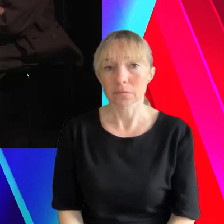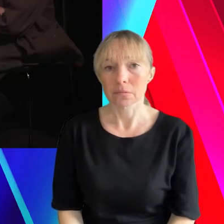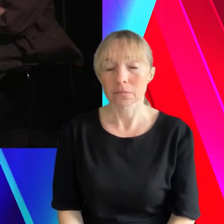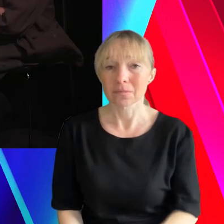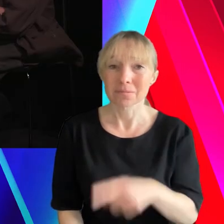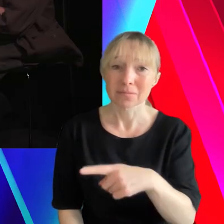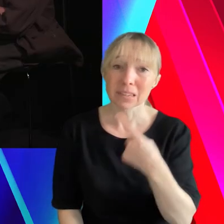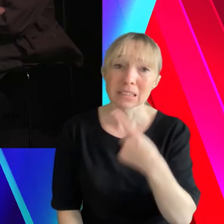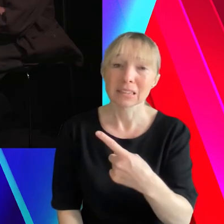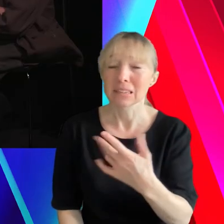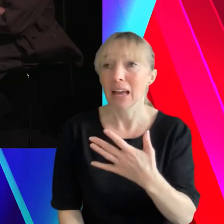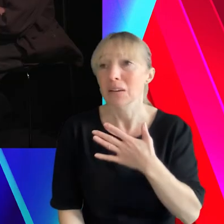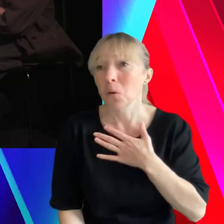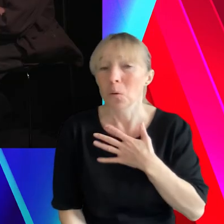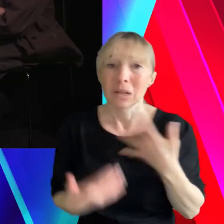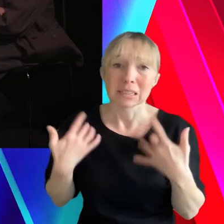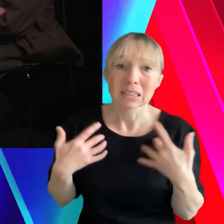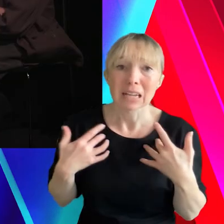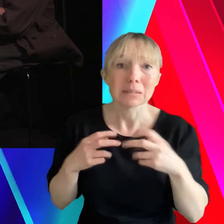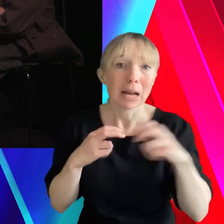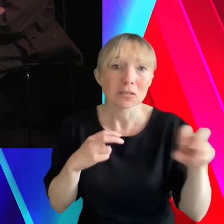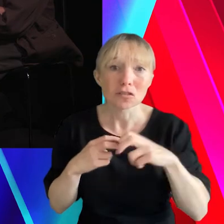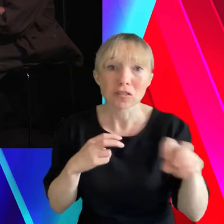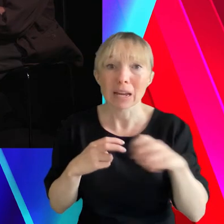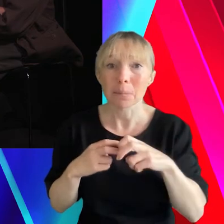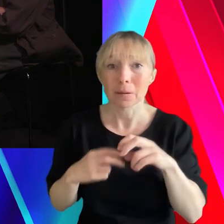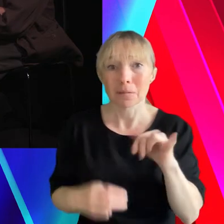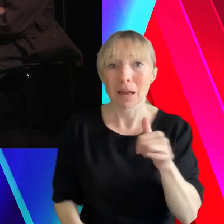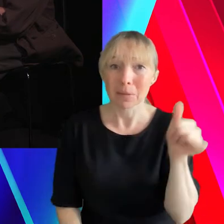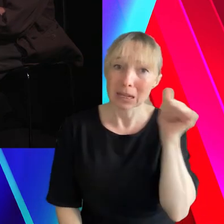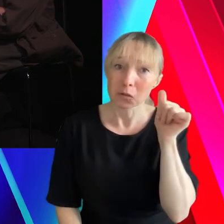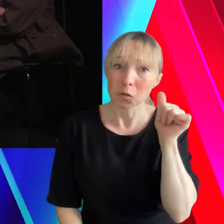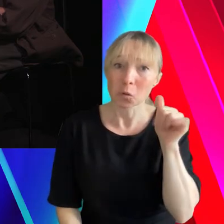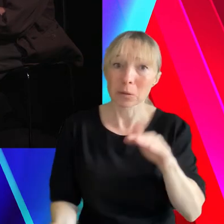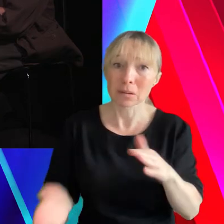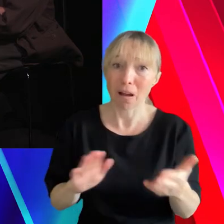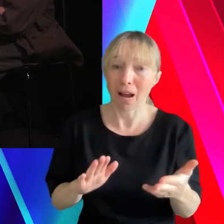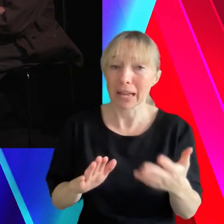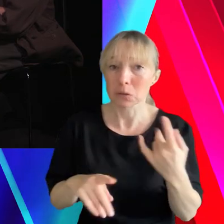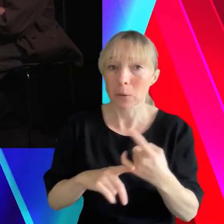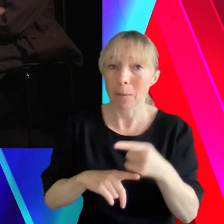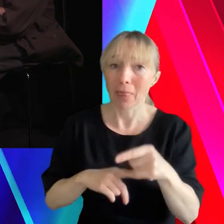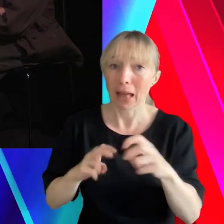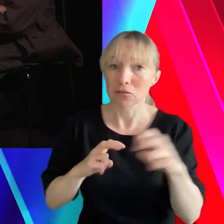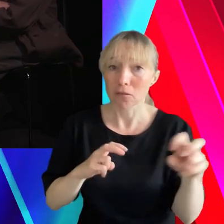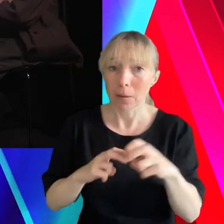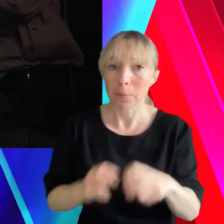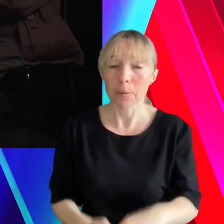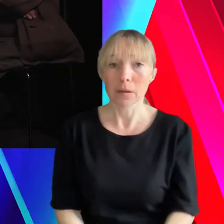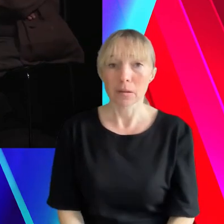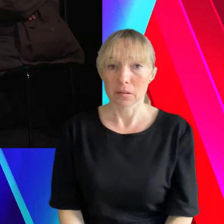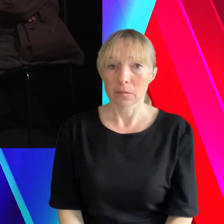دیگه بود. He said that he was looking forward to a trip. Maybe he knew that he was going to die and that was the trip he was. تمام اون لحظات اون